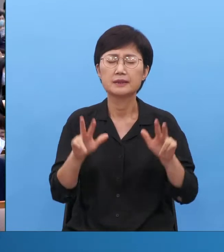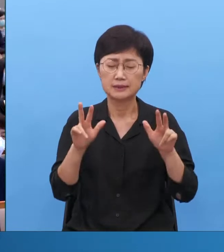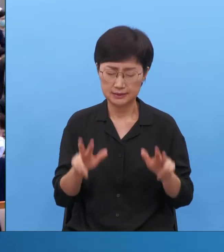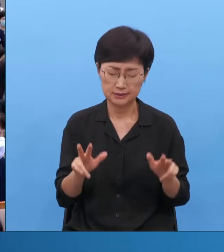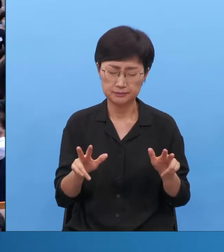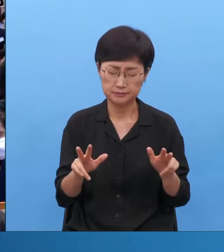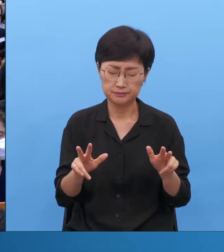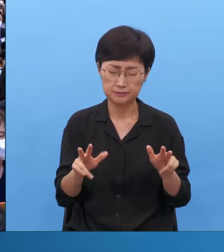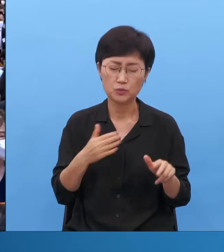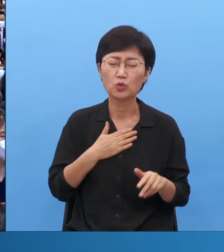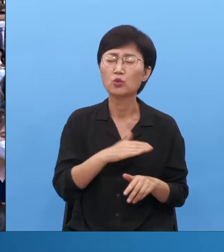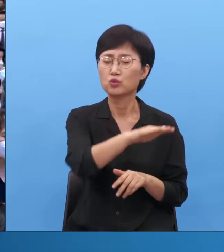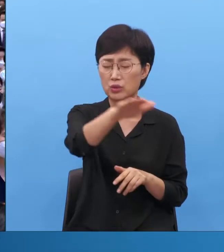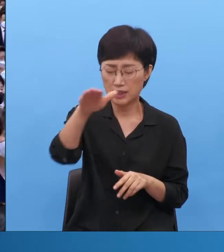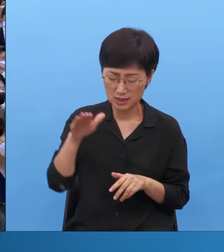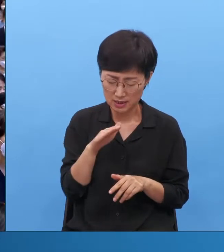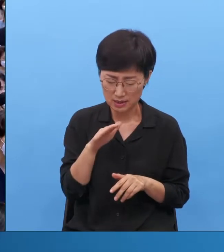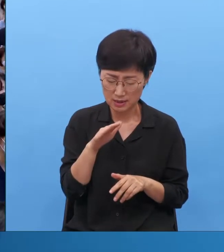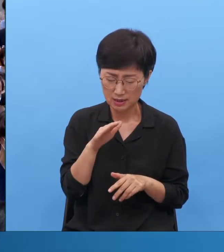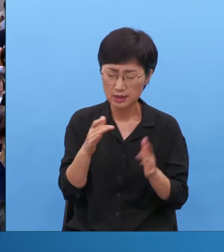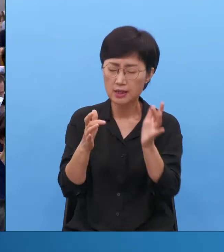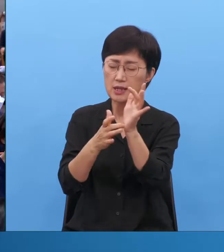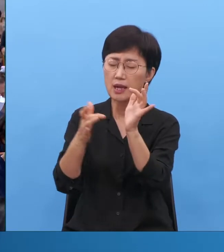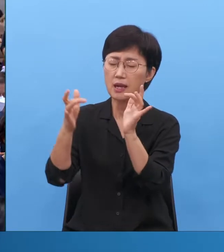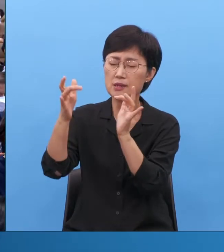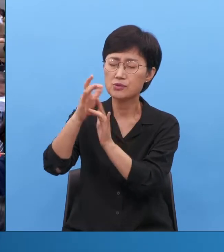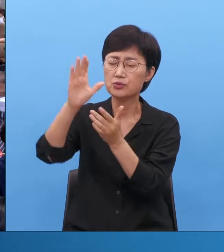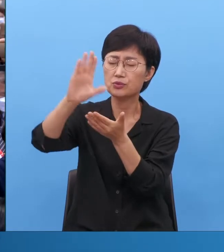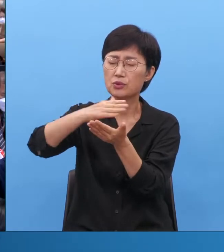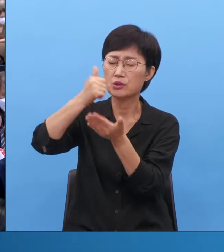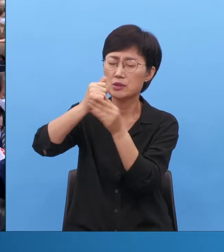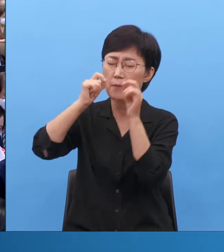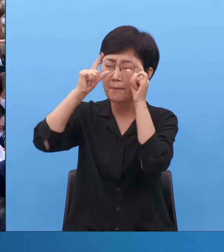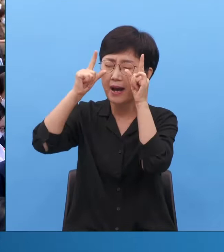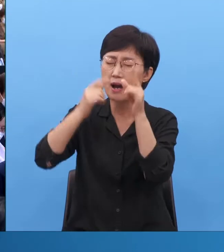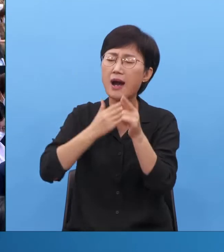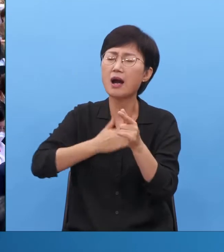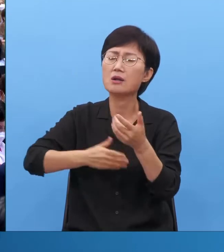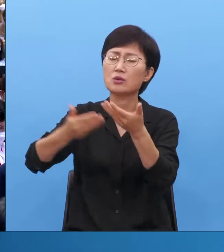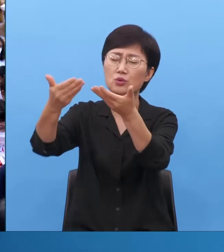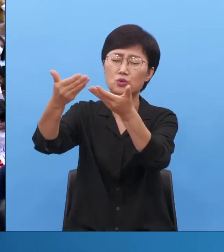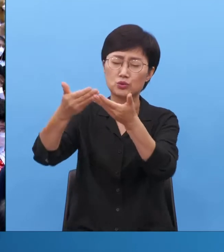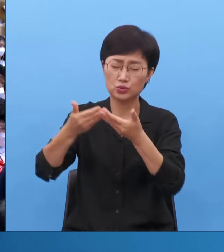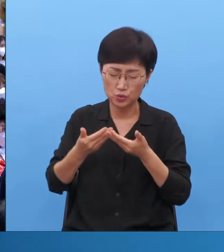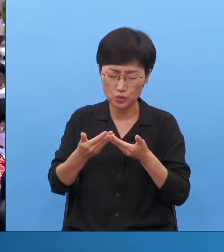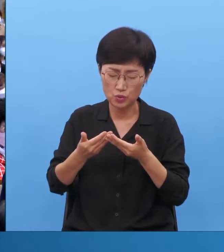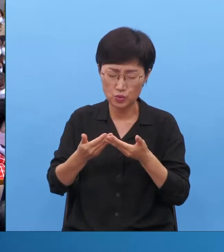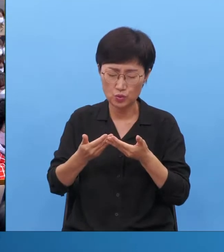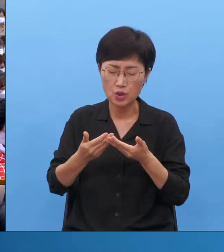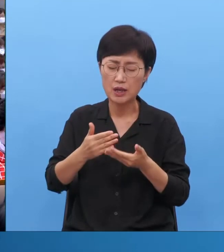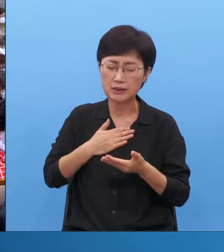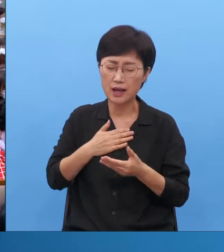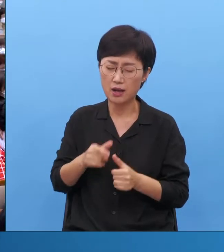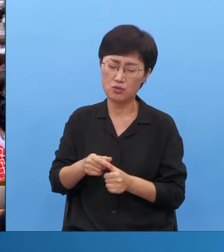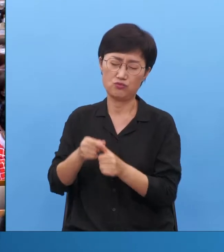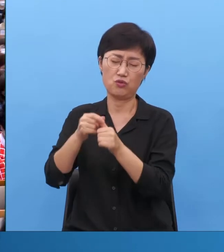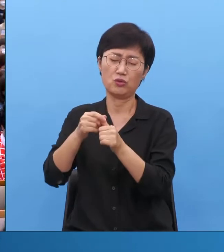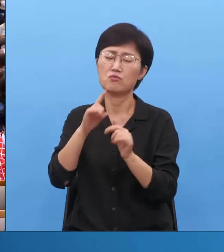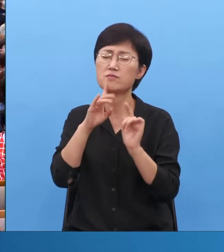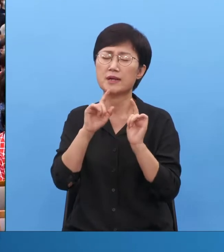우리에게 예수가 그리스도 되시는 참 비밀을 알게 하시고 우리와 세상을 살리는 전인